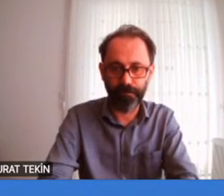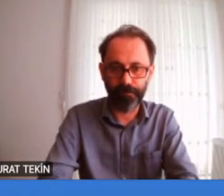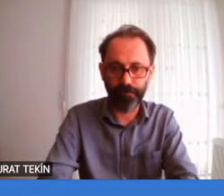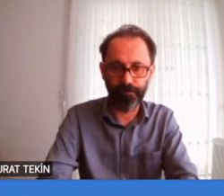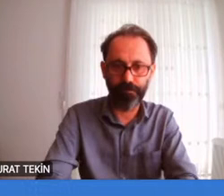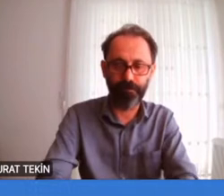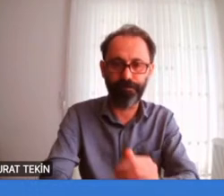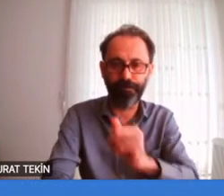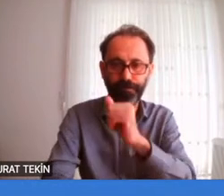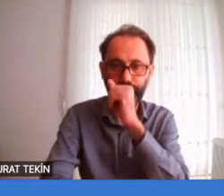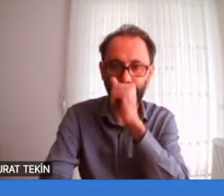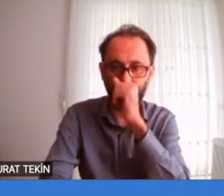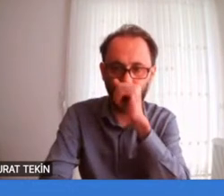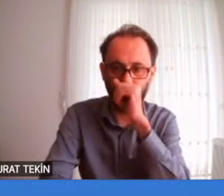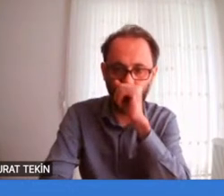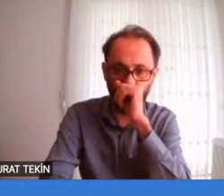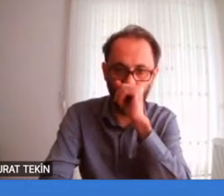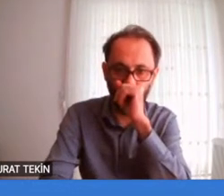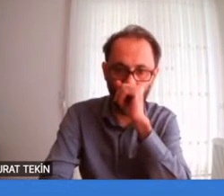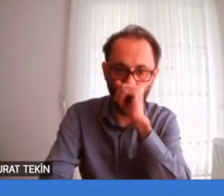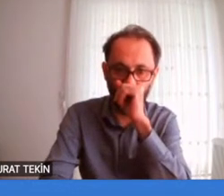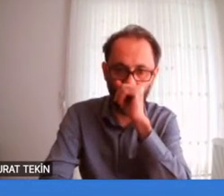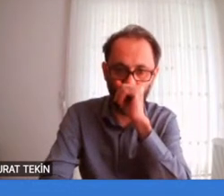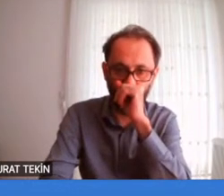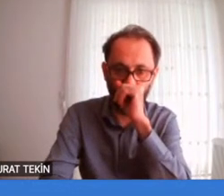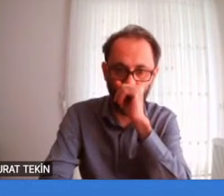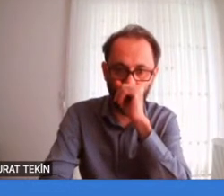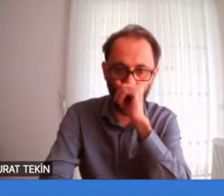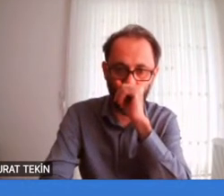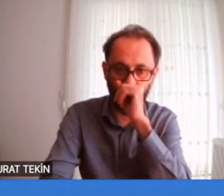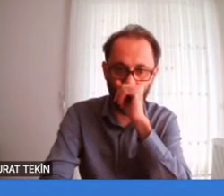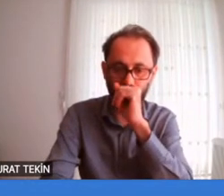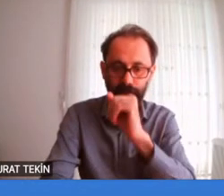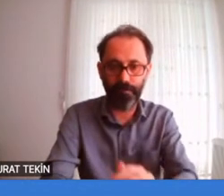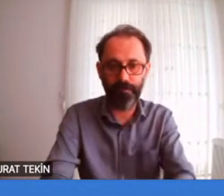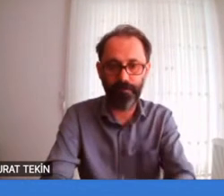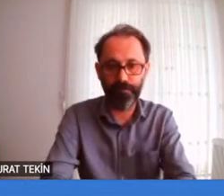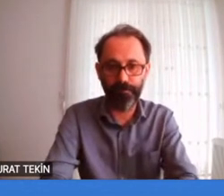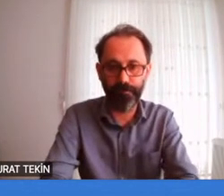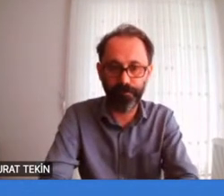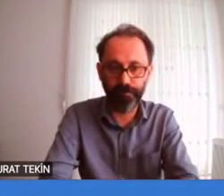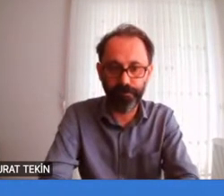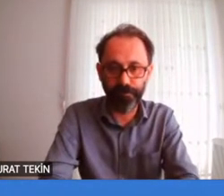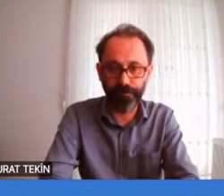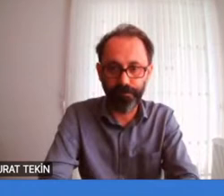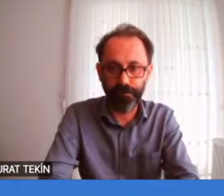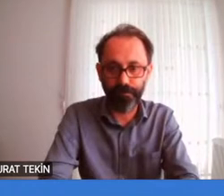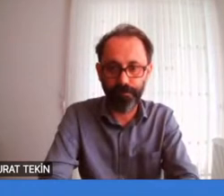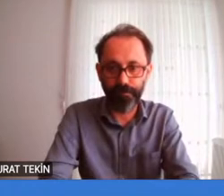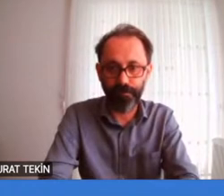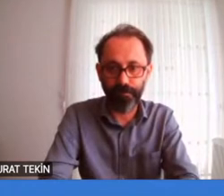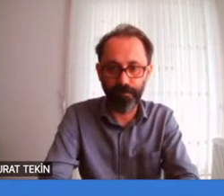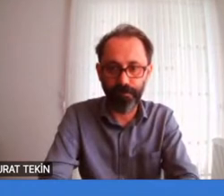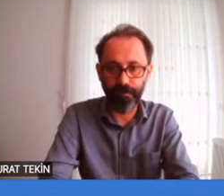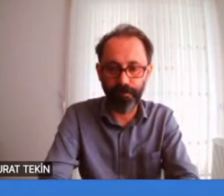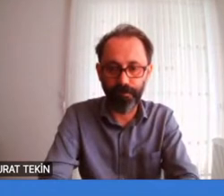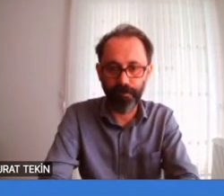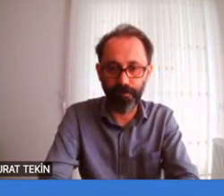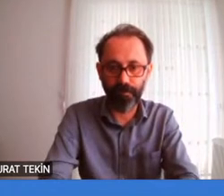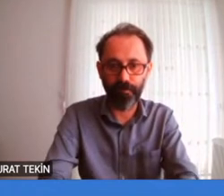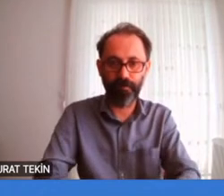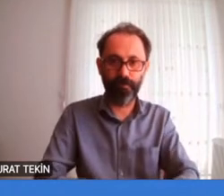Şöyle. Biliyor musun da size sorayım? Tamam, ses geliyor. Tamam, buyurun lütfen. Ben tekrar bir soru alabilir miyim